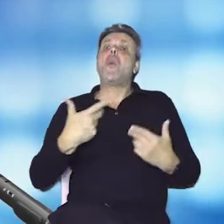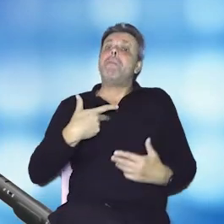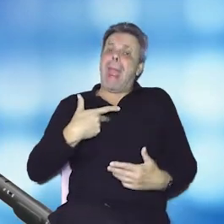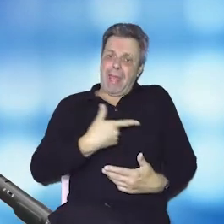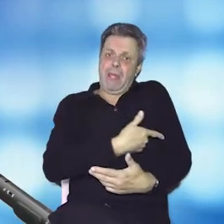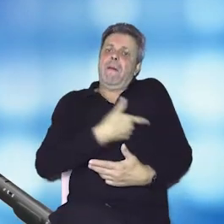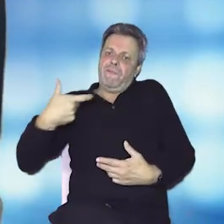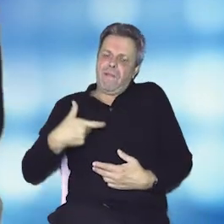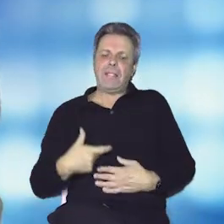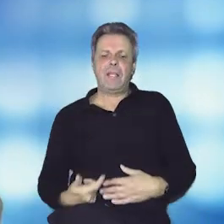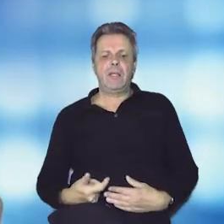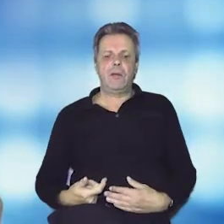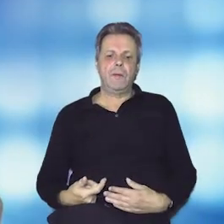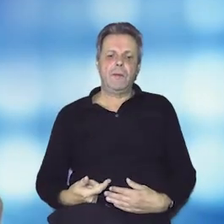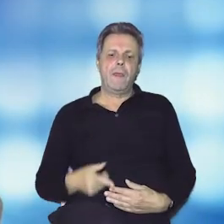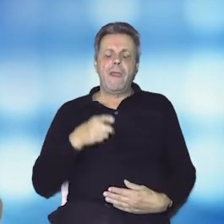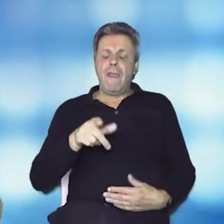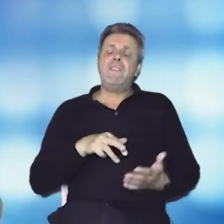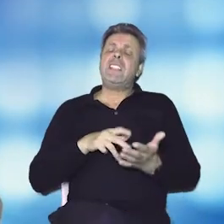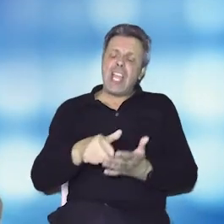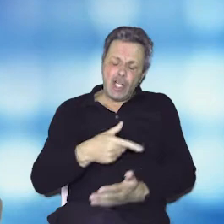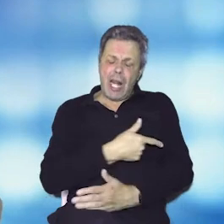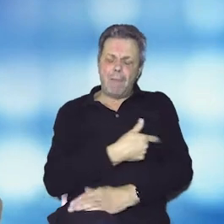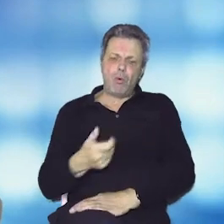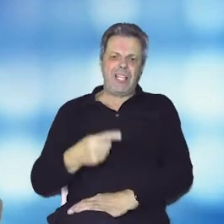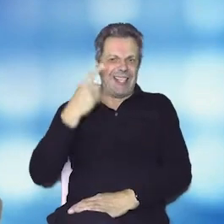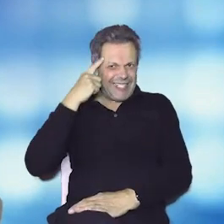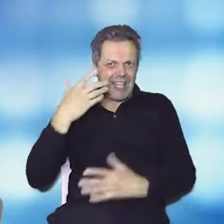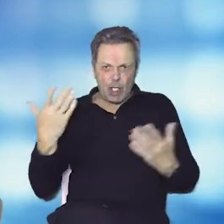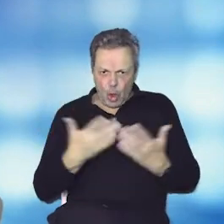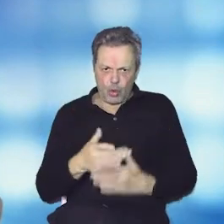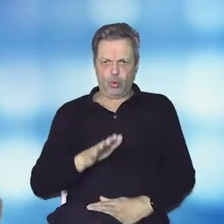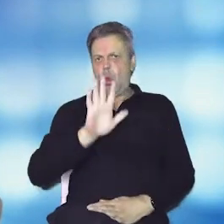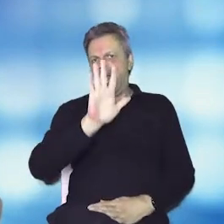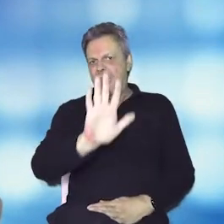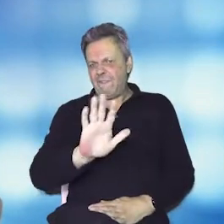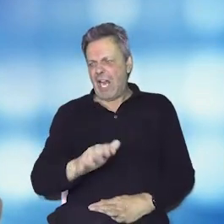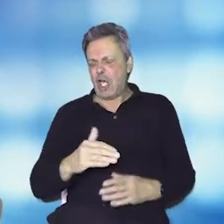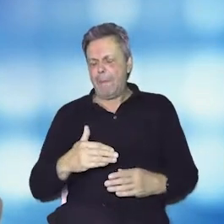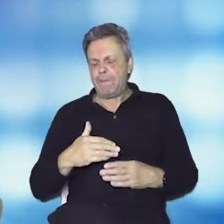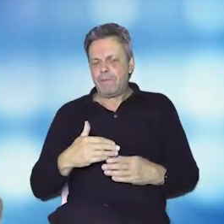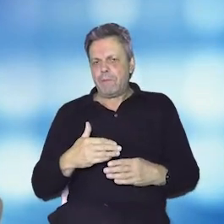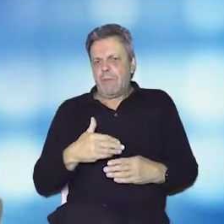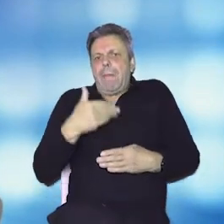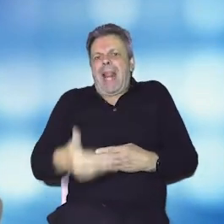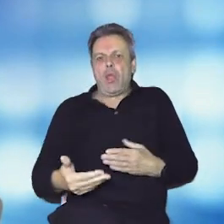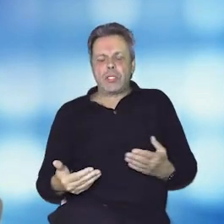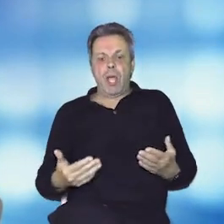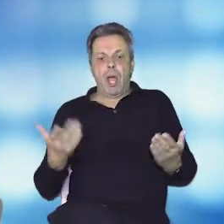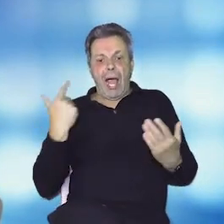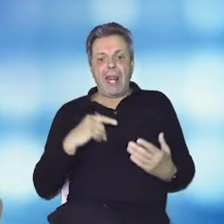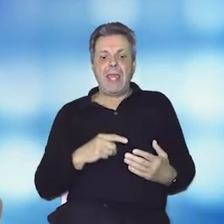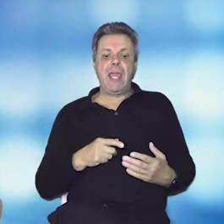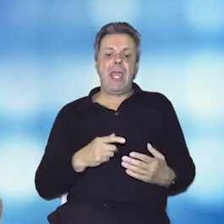E, to me zanima. Uh-huh. Znači, išli ste na punkcije. Uh-huh. Znate što su punkcije, to je vaša velika prednost. A kad su